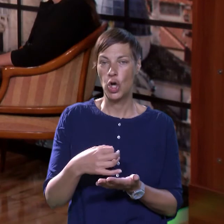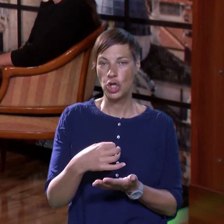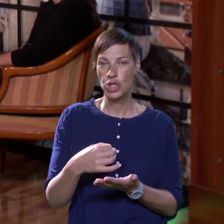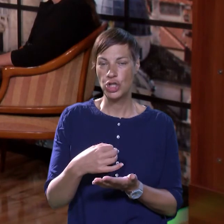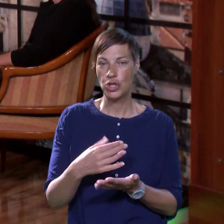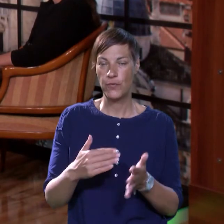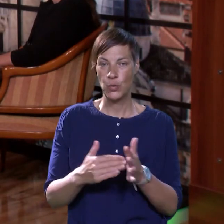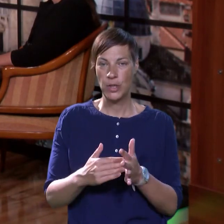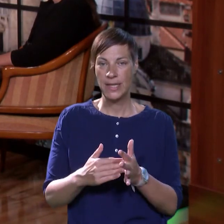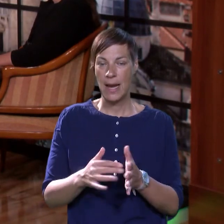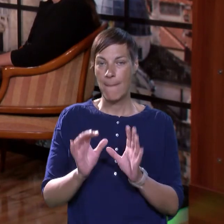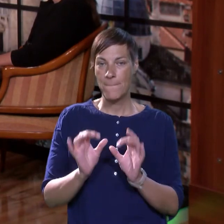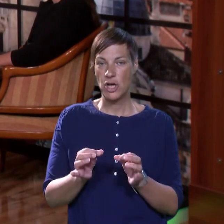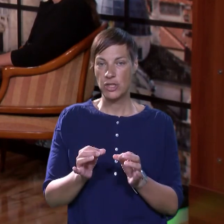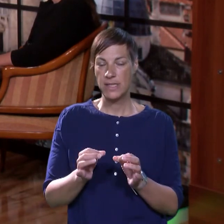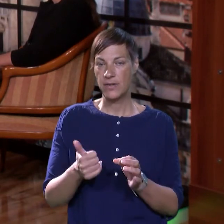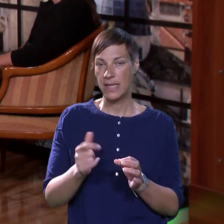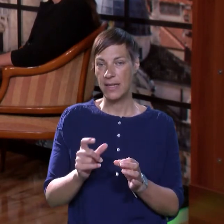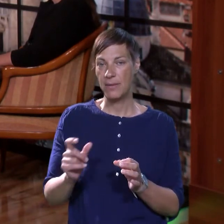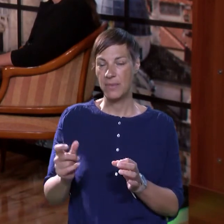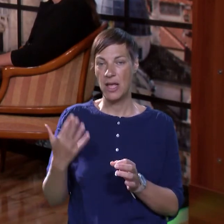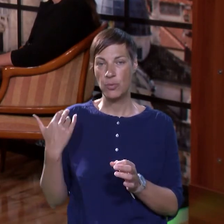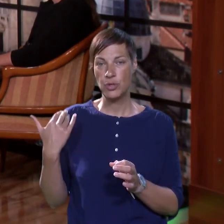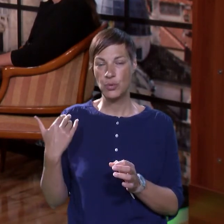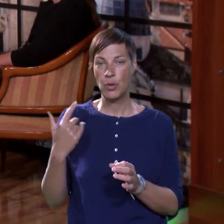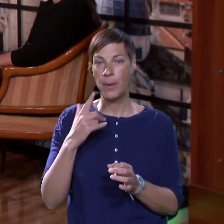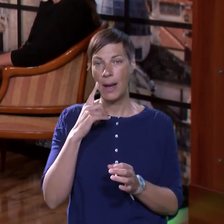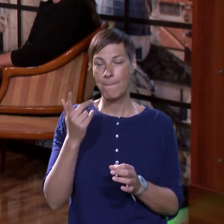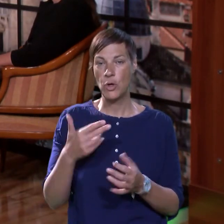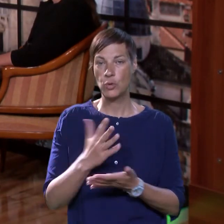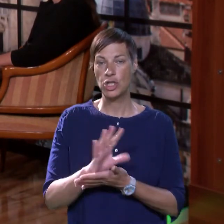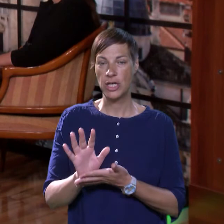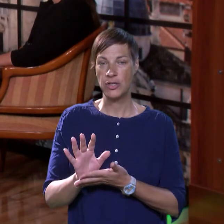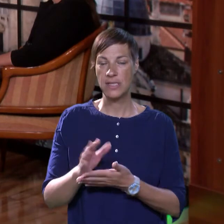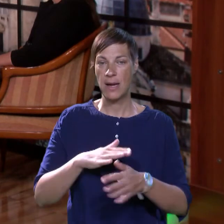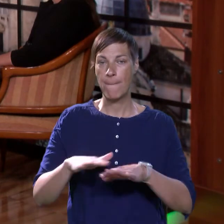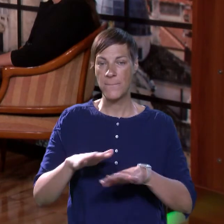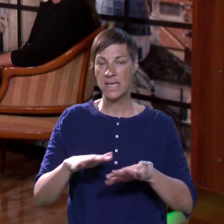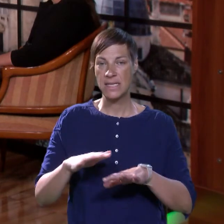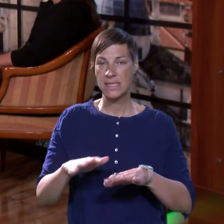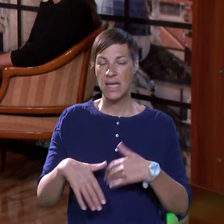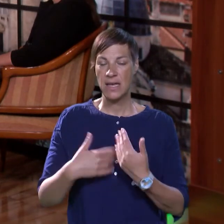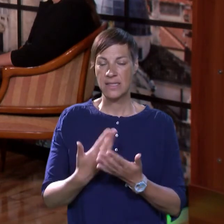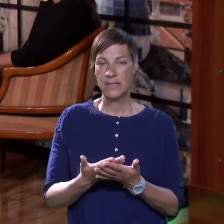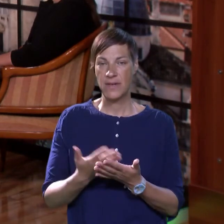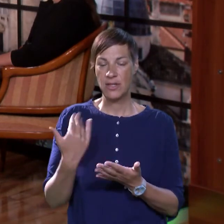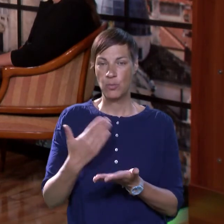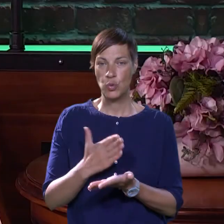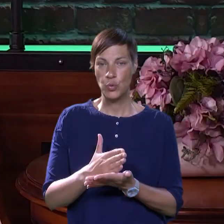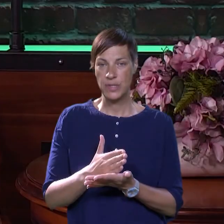jednu osnovu tu treba osiguravati. Jednim dijelom su to bili pokušaji od strane resornog ministarstva da to